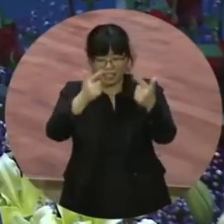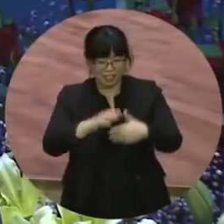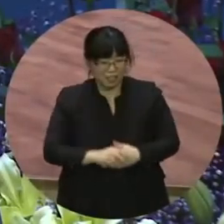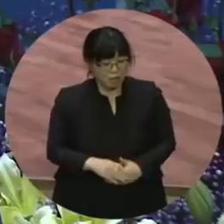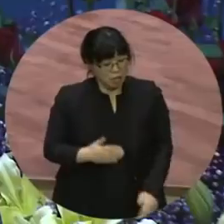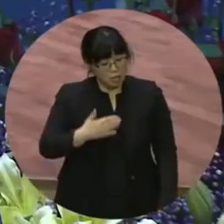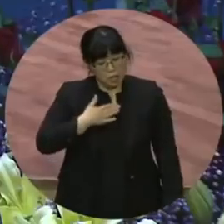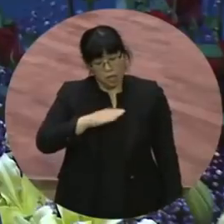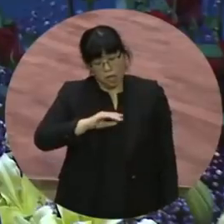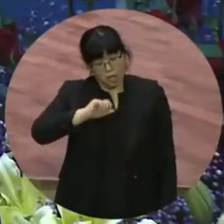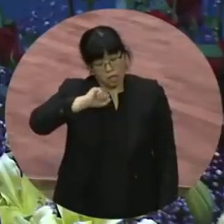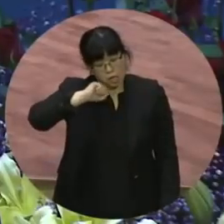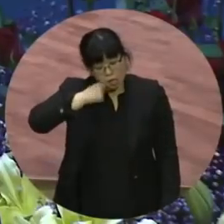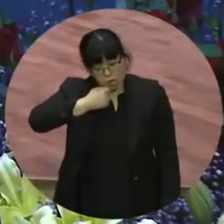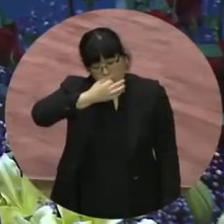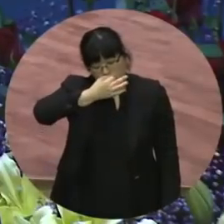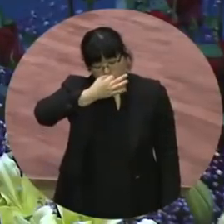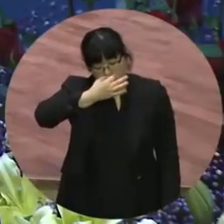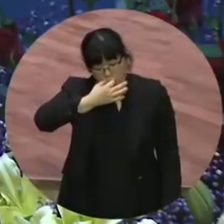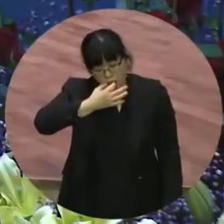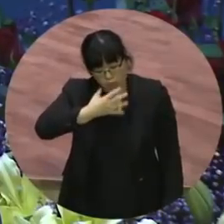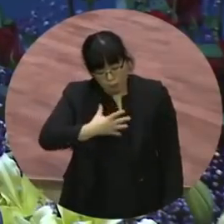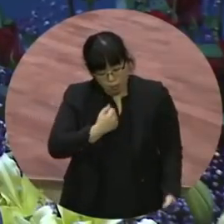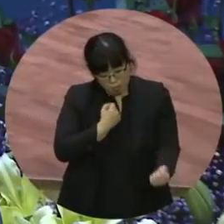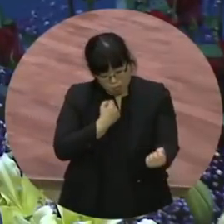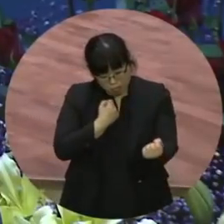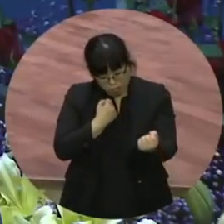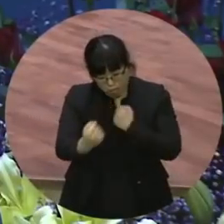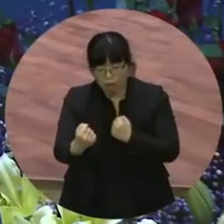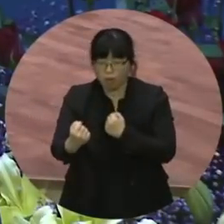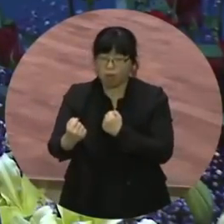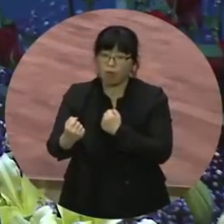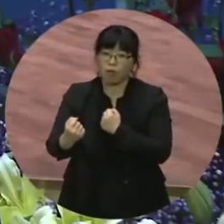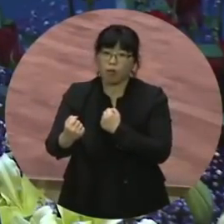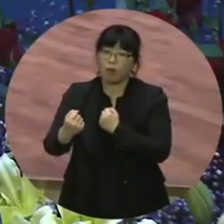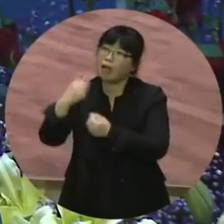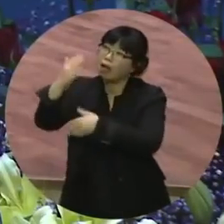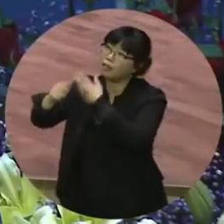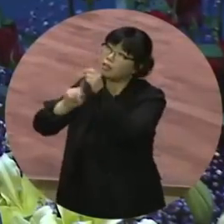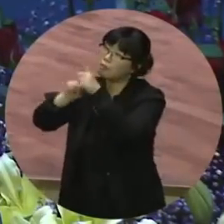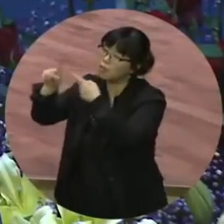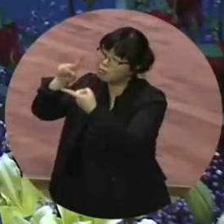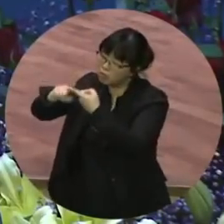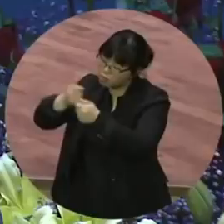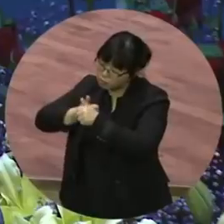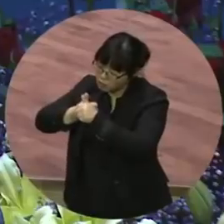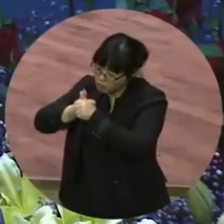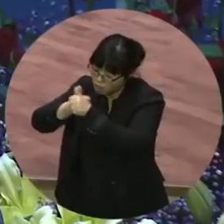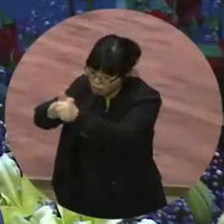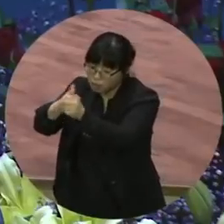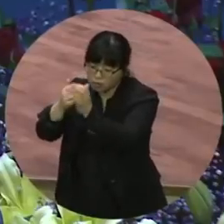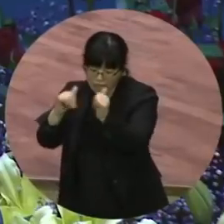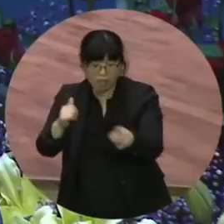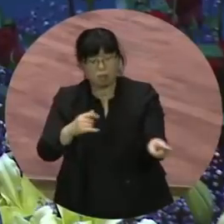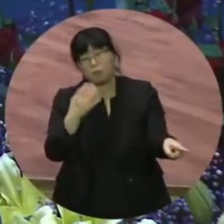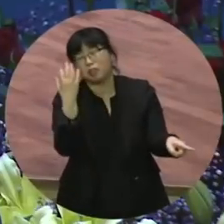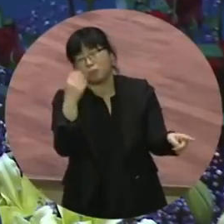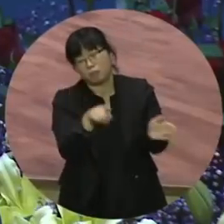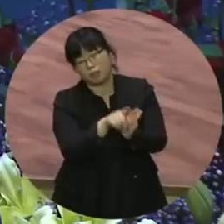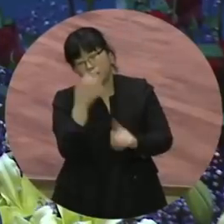이렇게 완공을 했어요. 오늘 저녁에도 우리 장로님이 이제 수술을